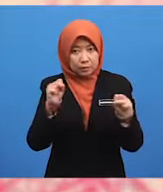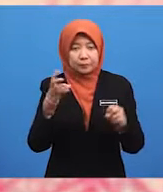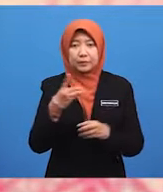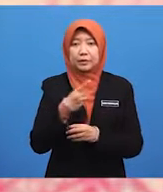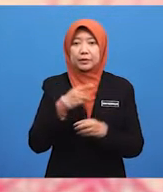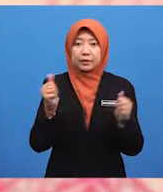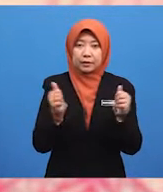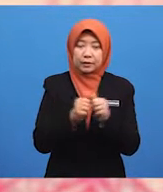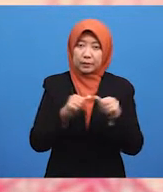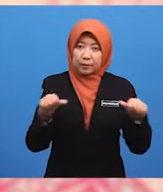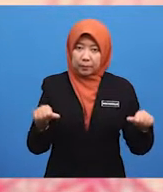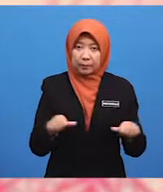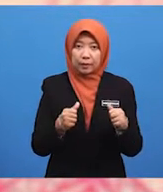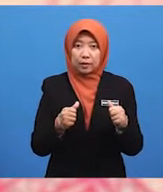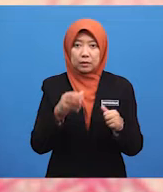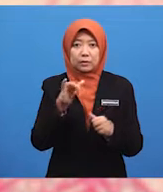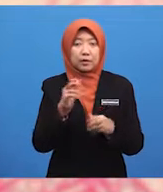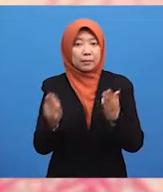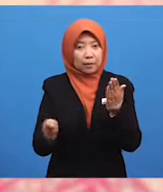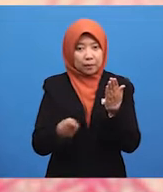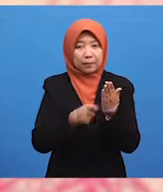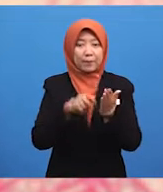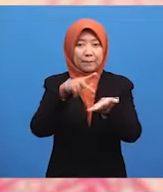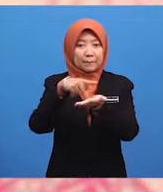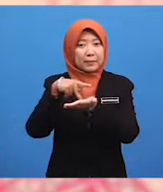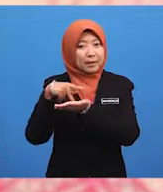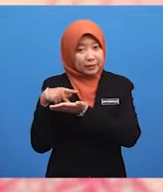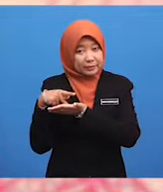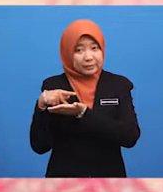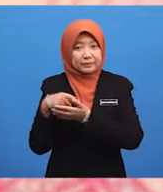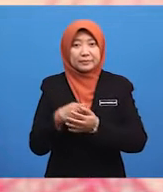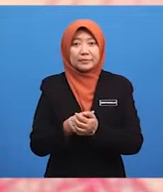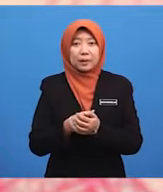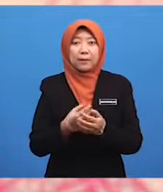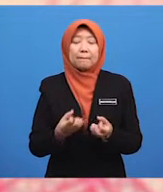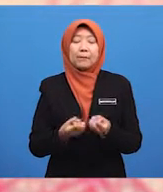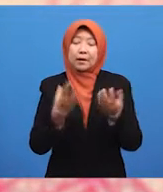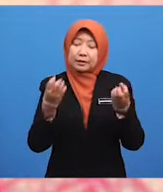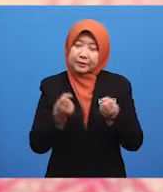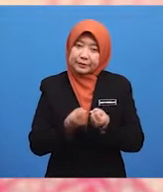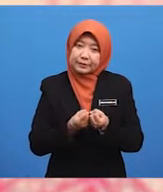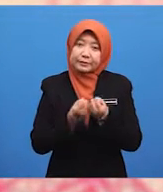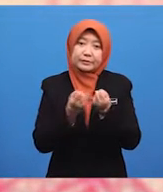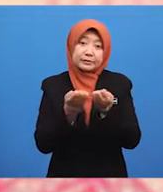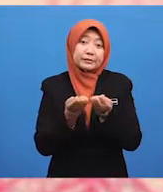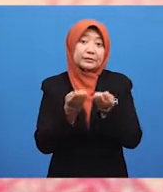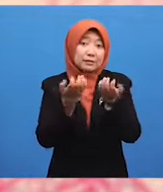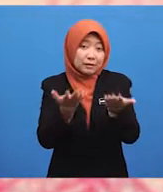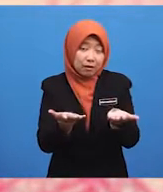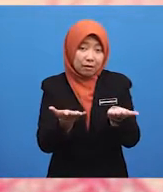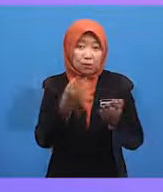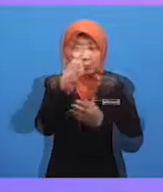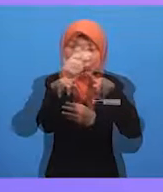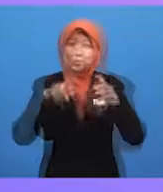diri dengan amalan-amalan yang menambah pahala seperti banyakkan sedekah kepada yang